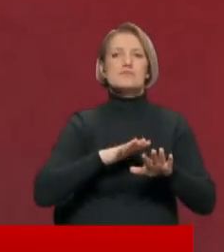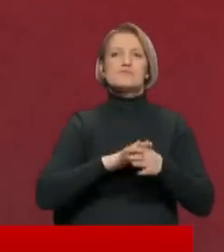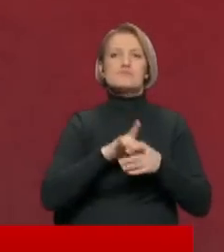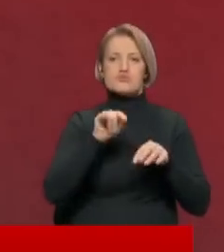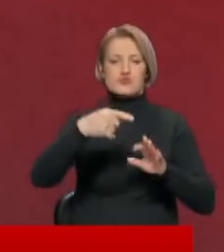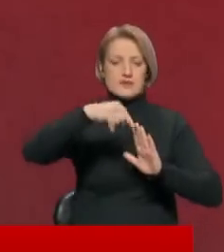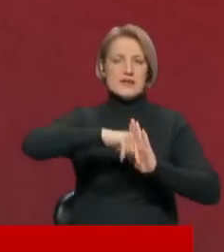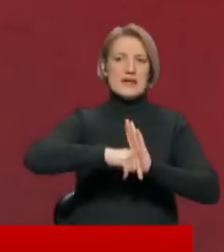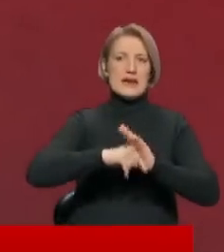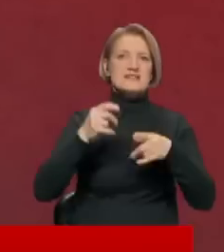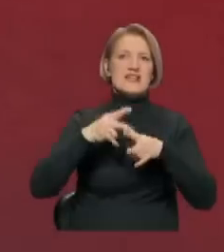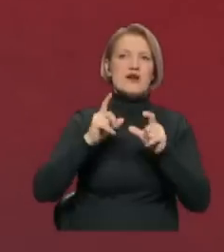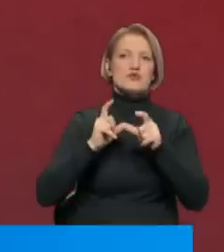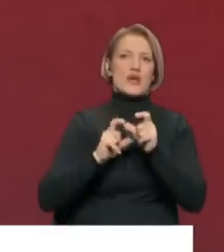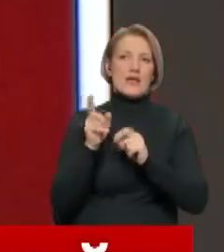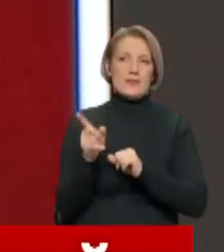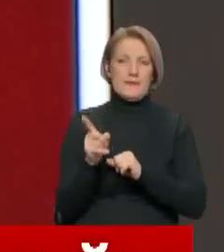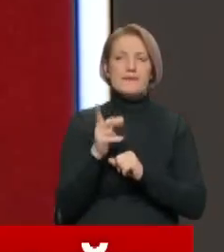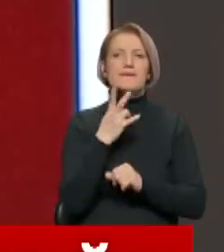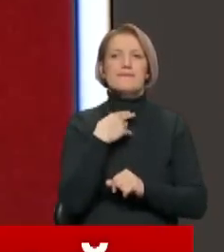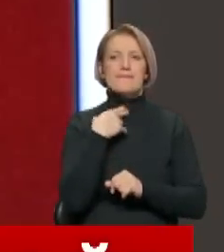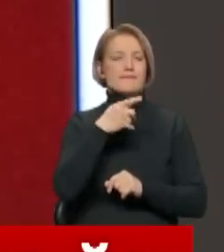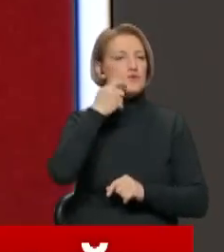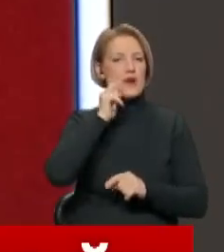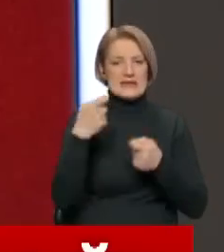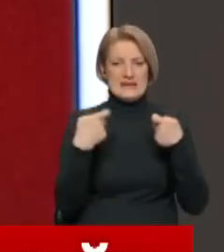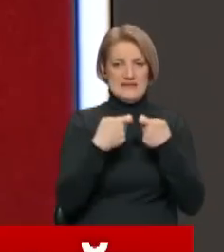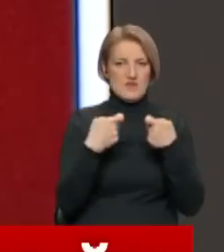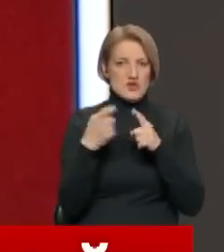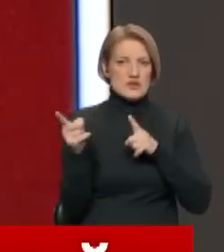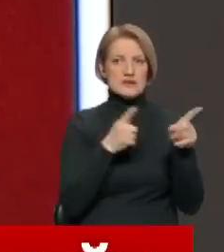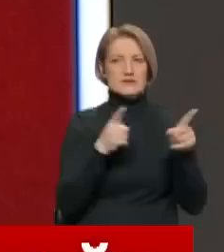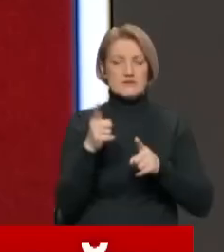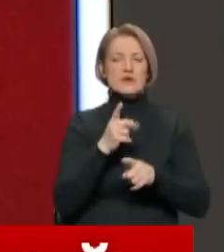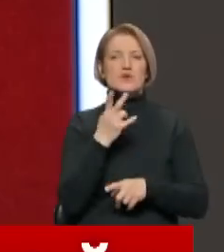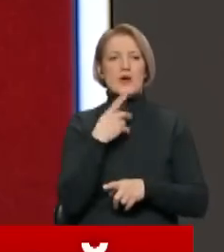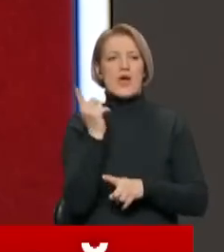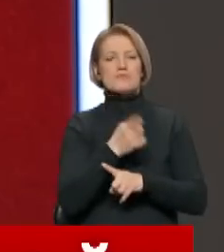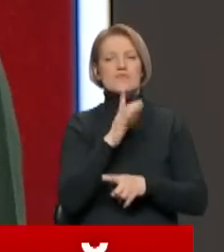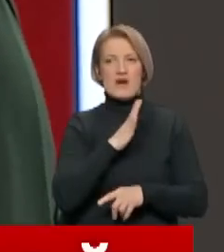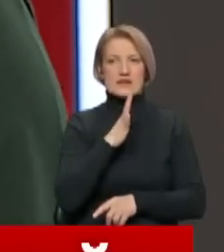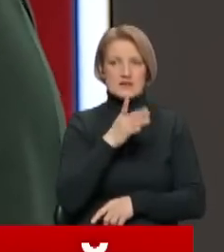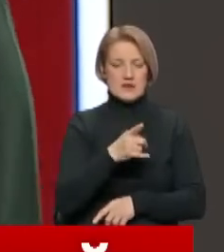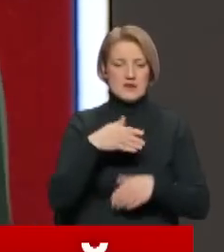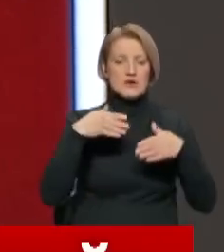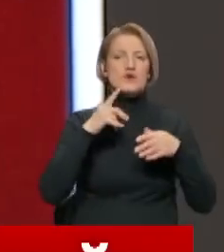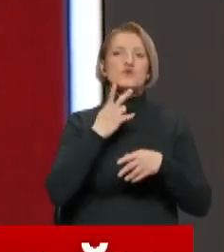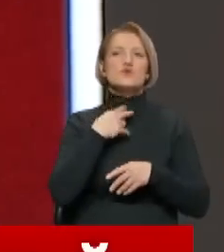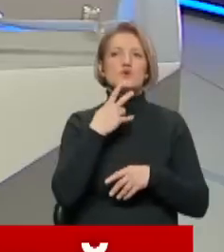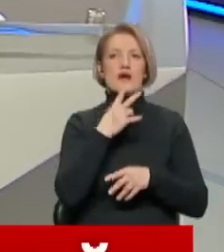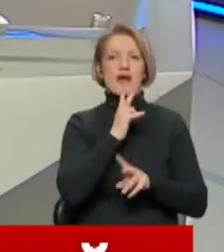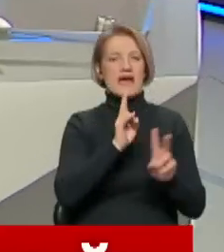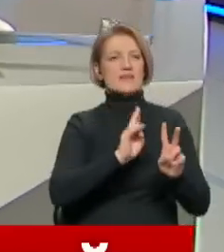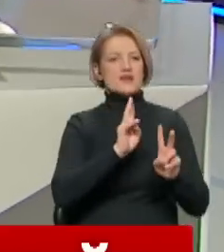bunun detayları Zafer sökendi Rusya Rusya Ukrayna Savaşı ile beraber Rusya'ya yönelik yaptırımlar vardı ve Rusya enerji kartın oynadı